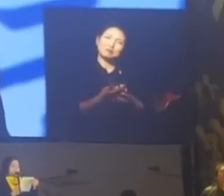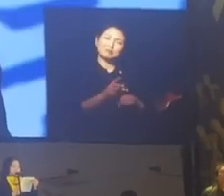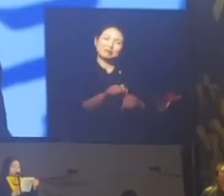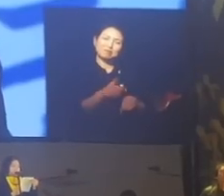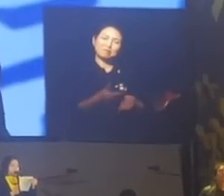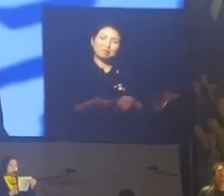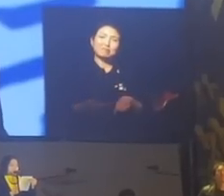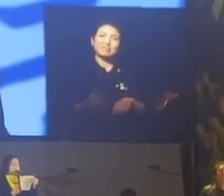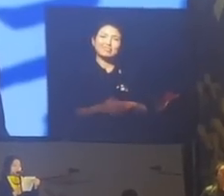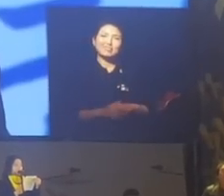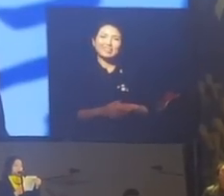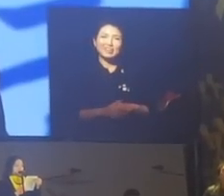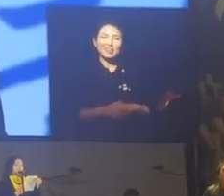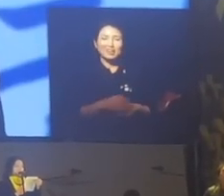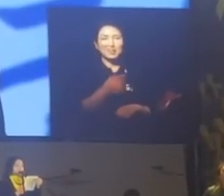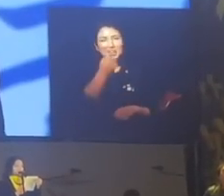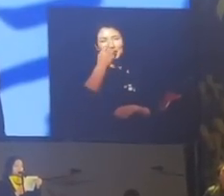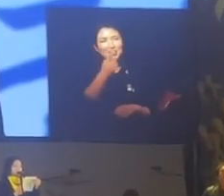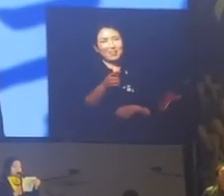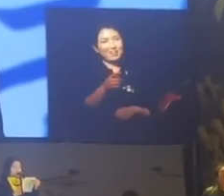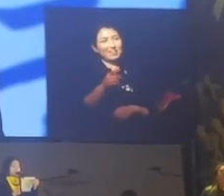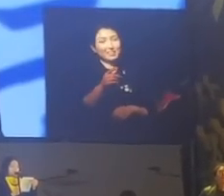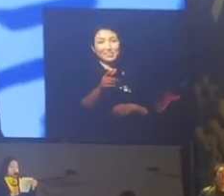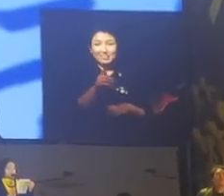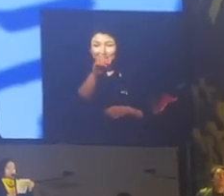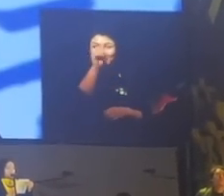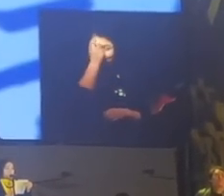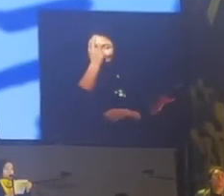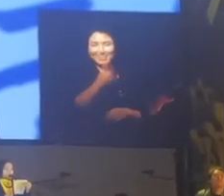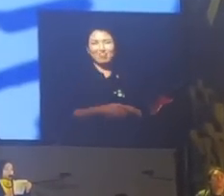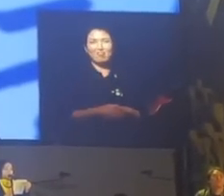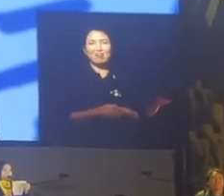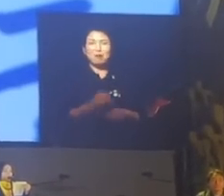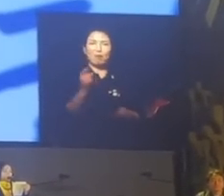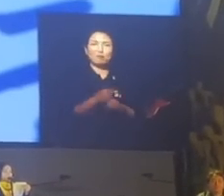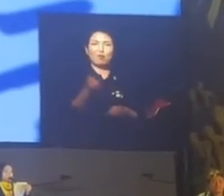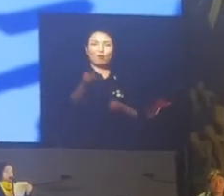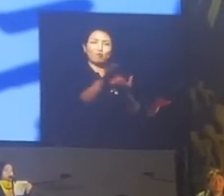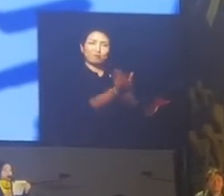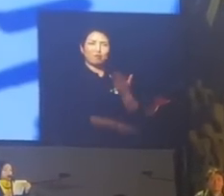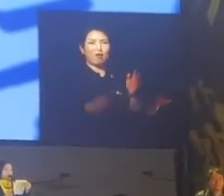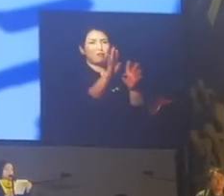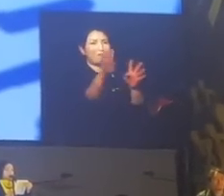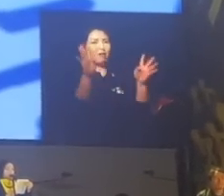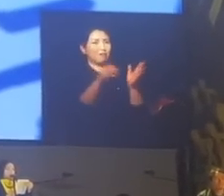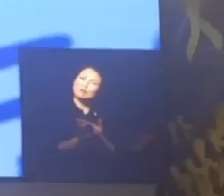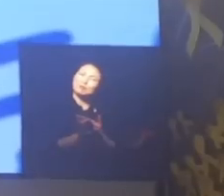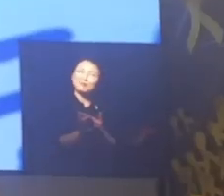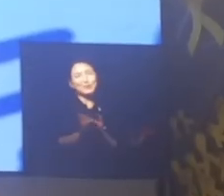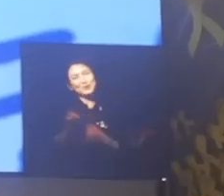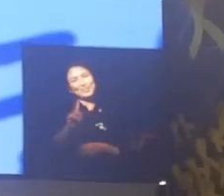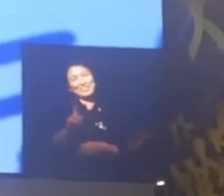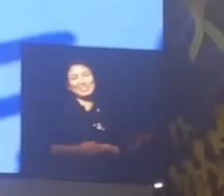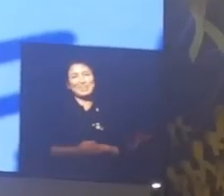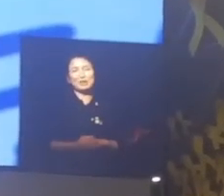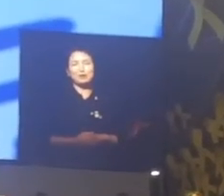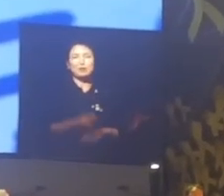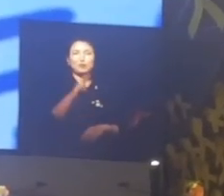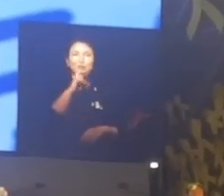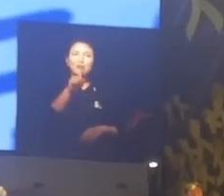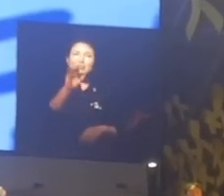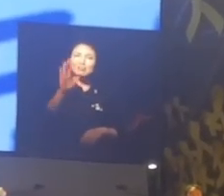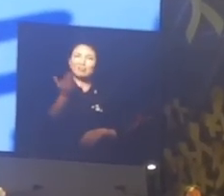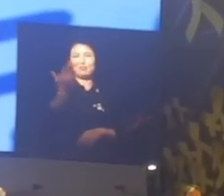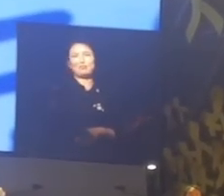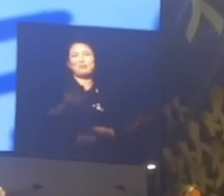지났어. 1학년이던 너의 후배들은 대학생이 됐고, 막내는 이제 18살이, 21살이 된